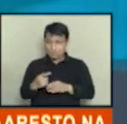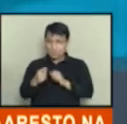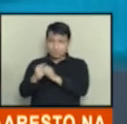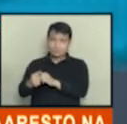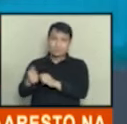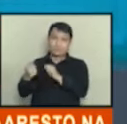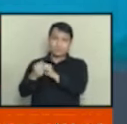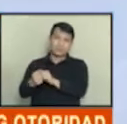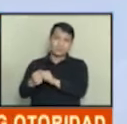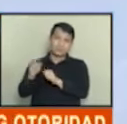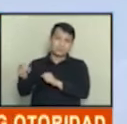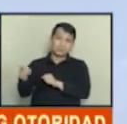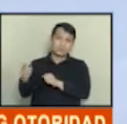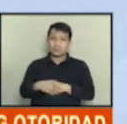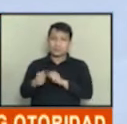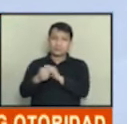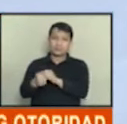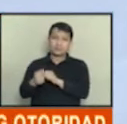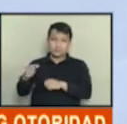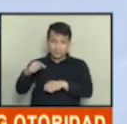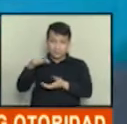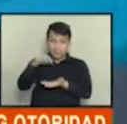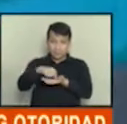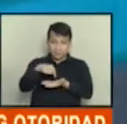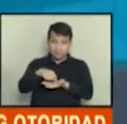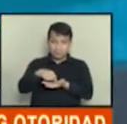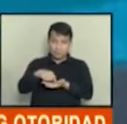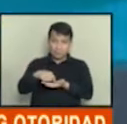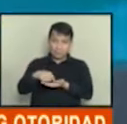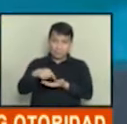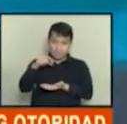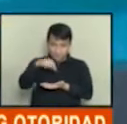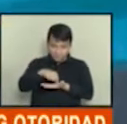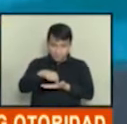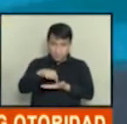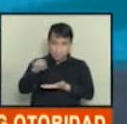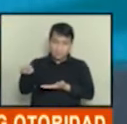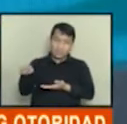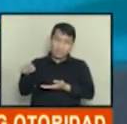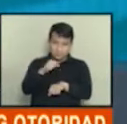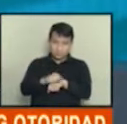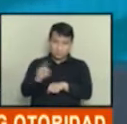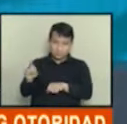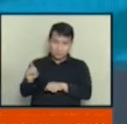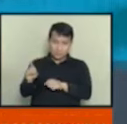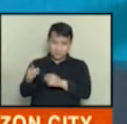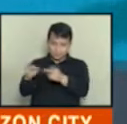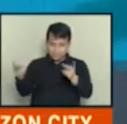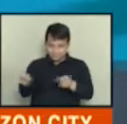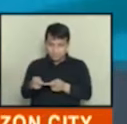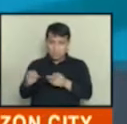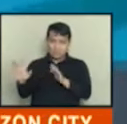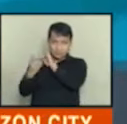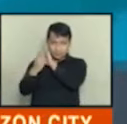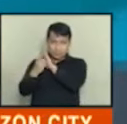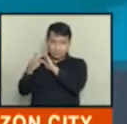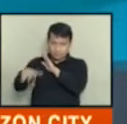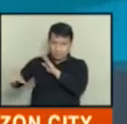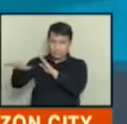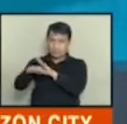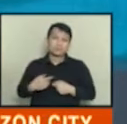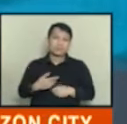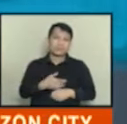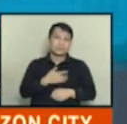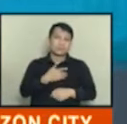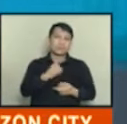kayo sa abroad? Yes. Saan po ito? Sa Qatar, sa Singapore. Isang plato po kinakainan namin. Isang accommodation, isang talagang... Para